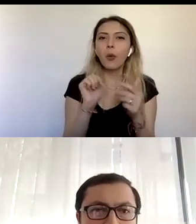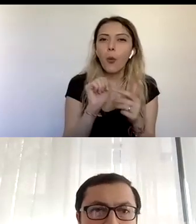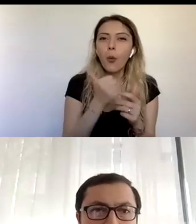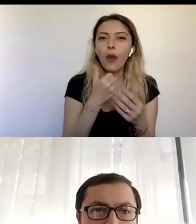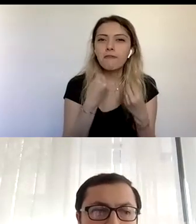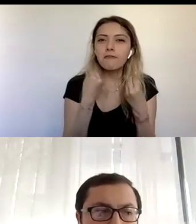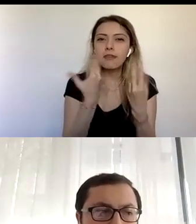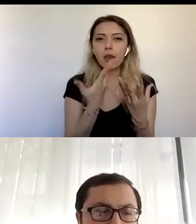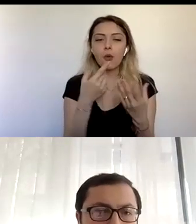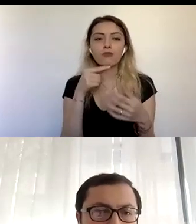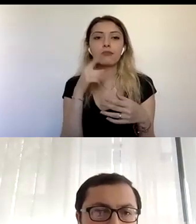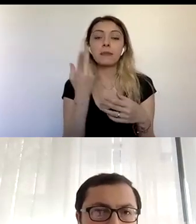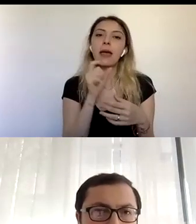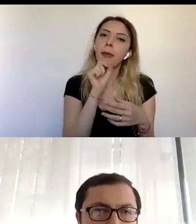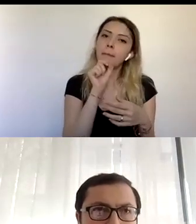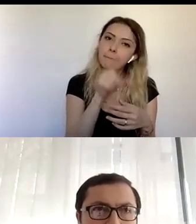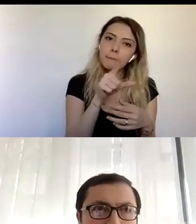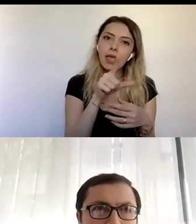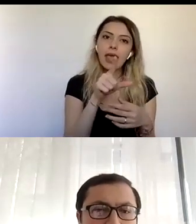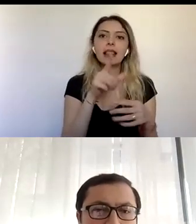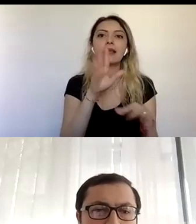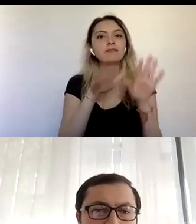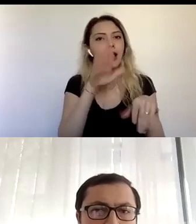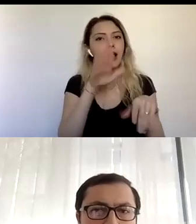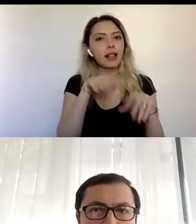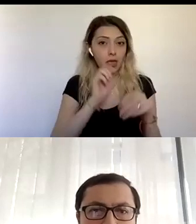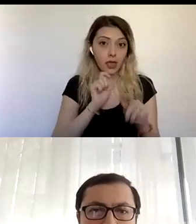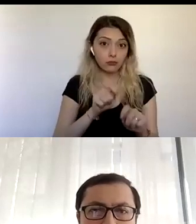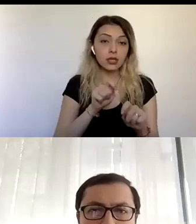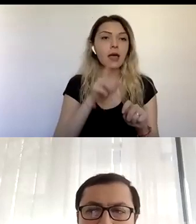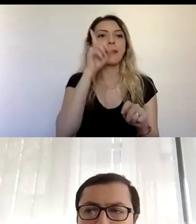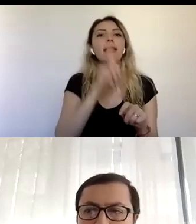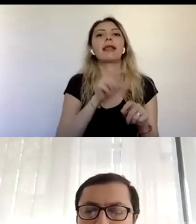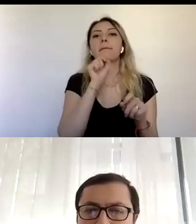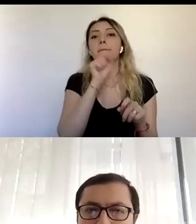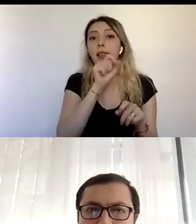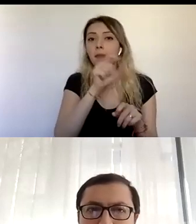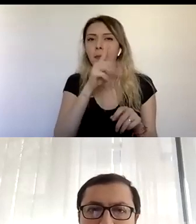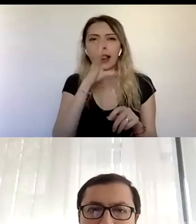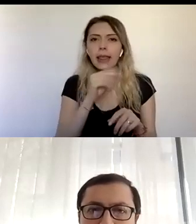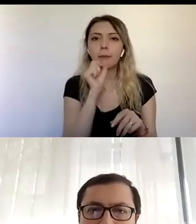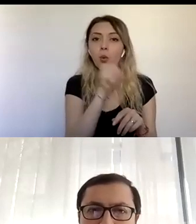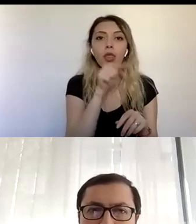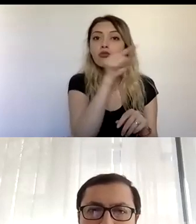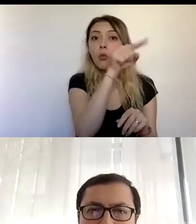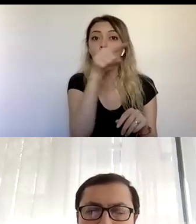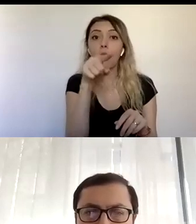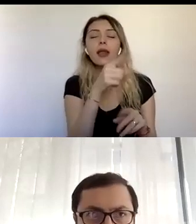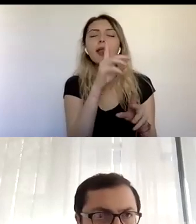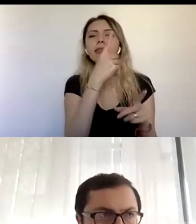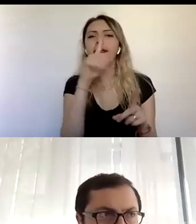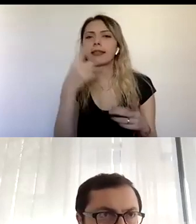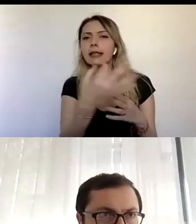bir e-posta pazarlaması yapacaksak o kişilerden izin alıyoruz. Veya internette, Google'da veya Facebook'ta bir